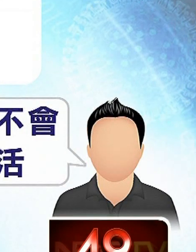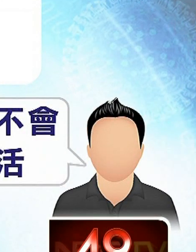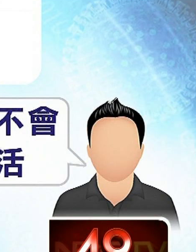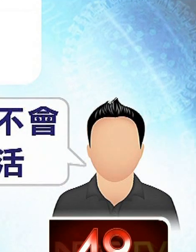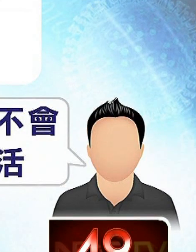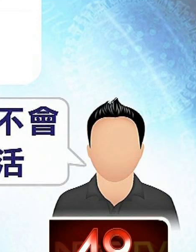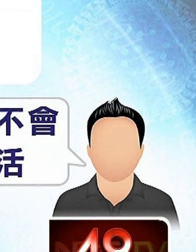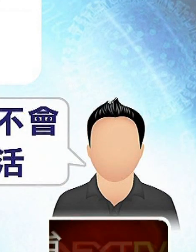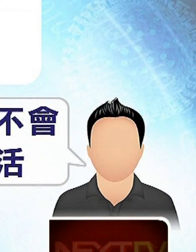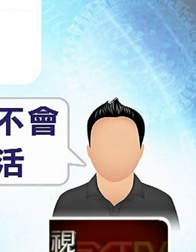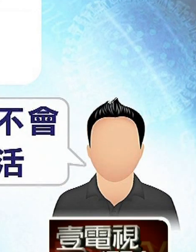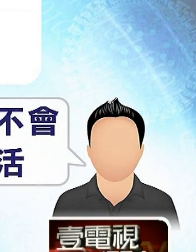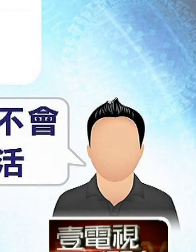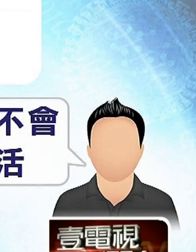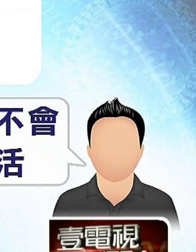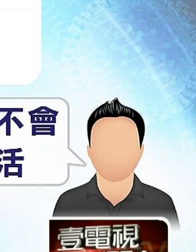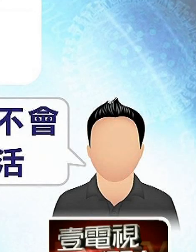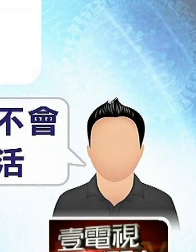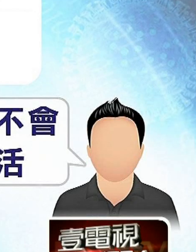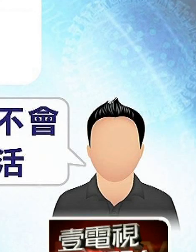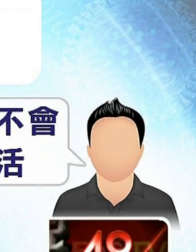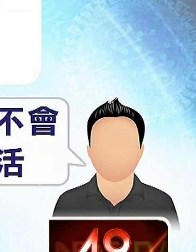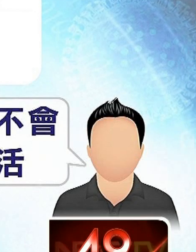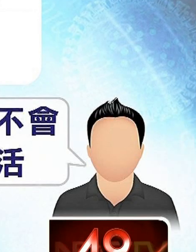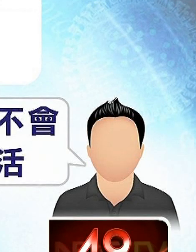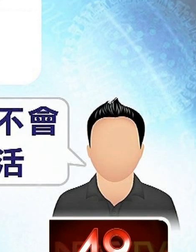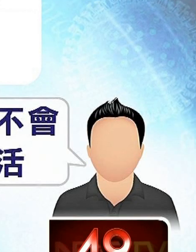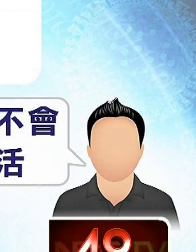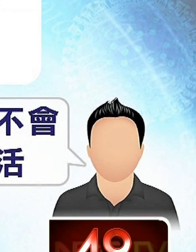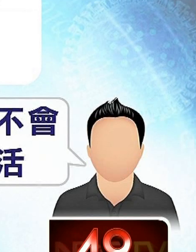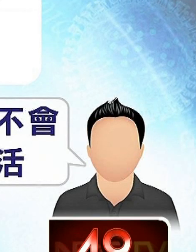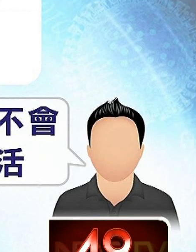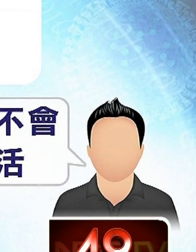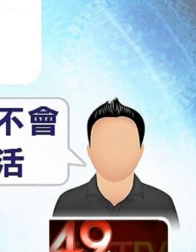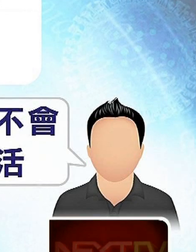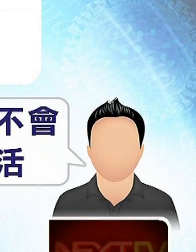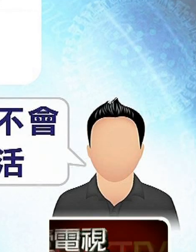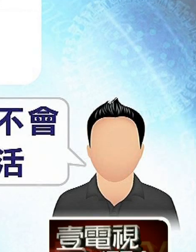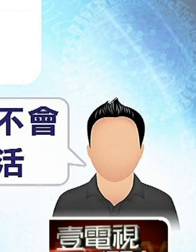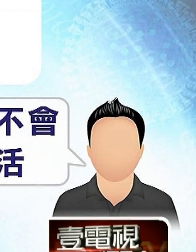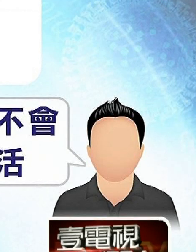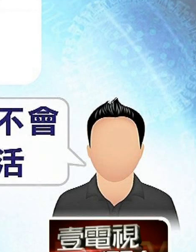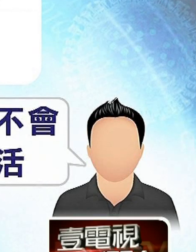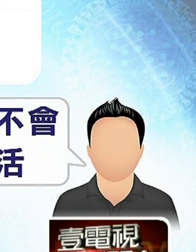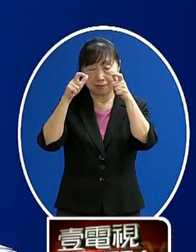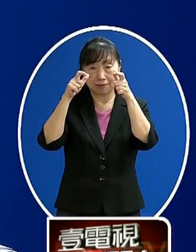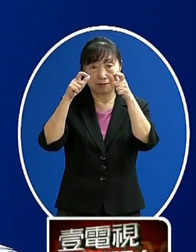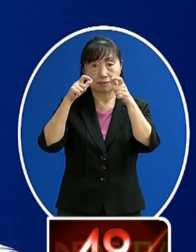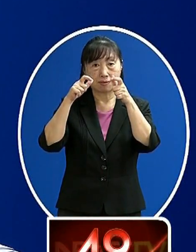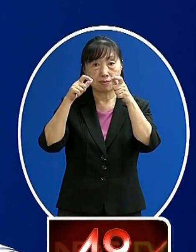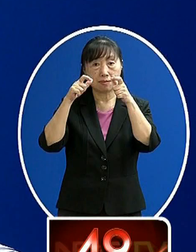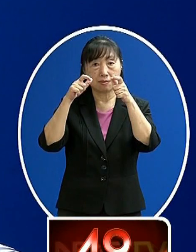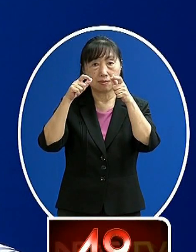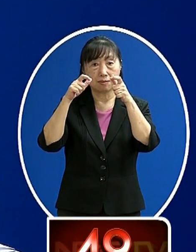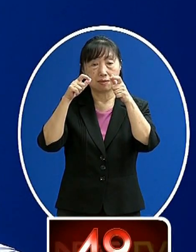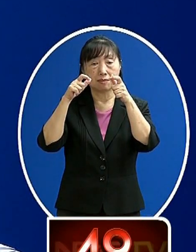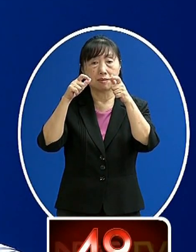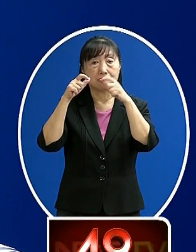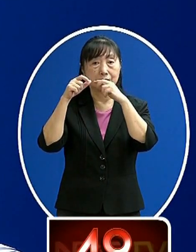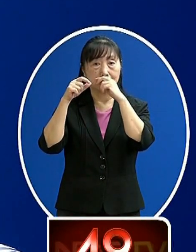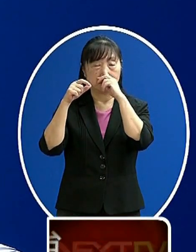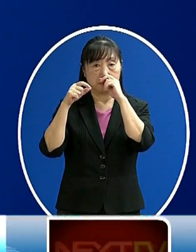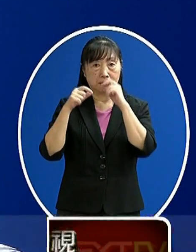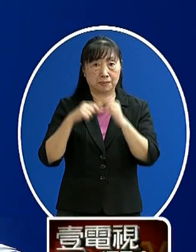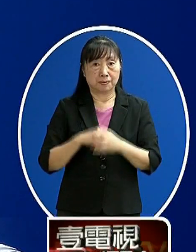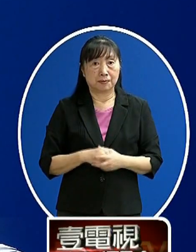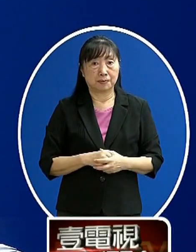活。对此，中央流行疫情指挥中心回应，是疫苗周转，没有强行征收的问题。 因为他们施打的这